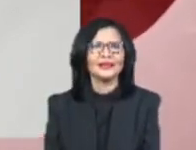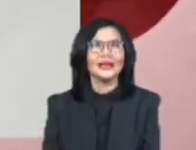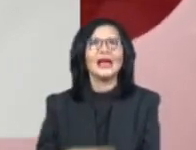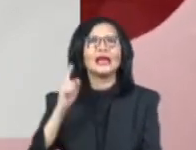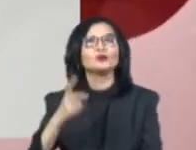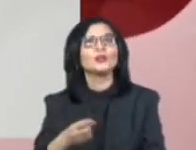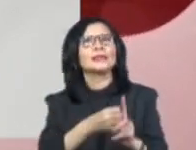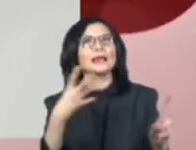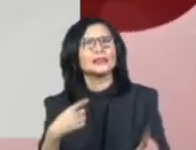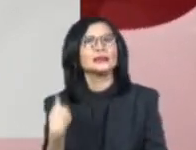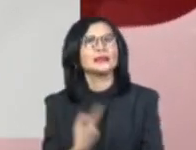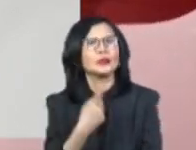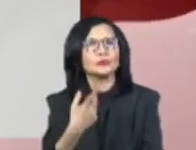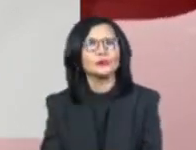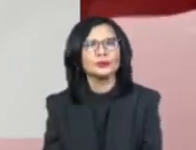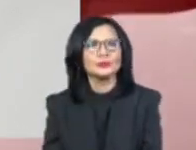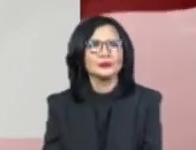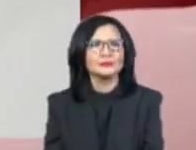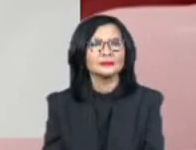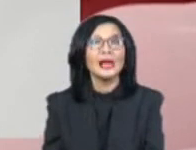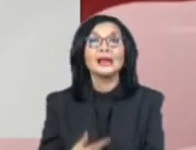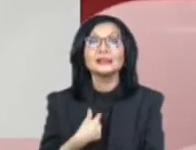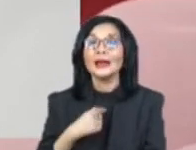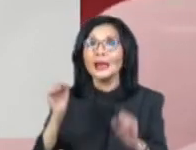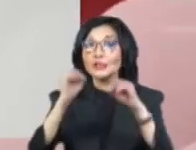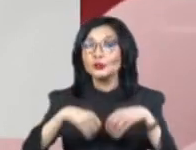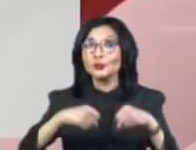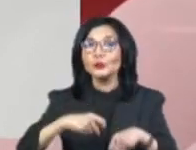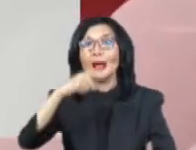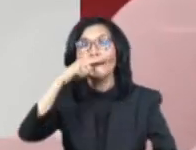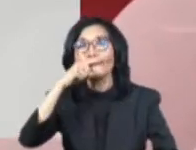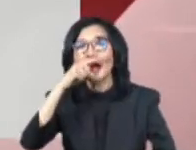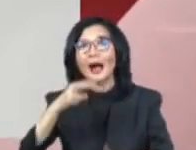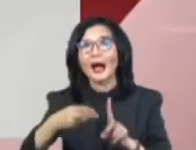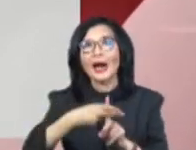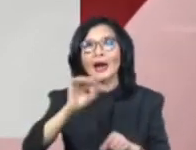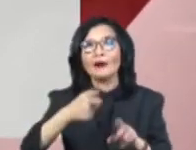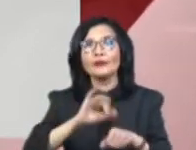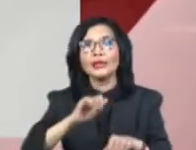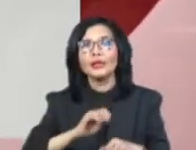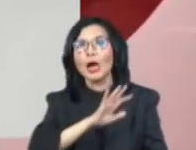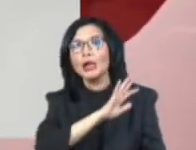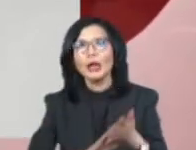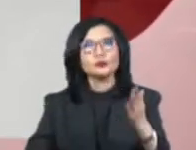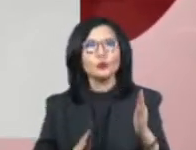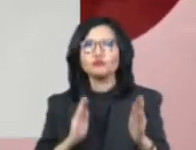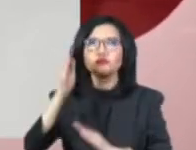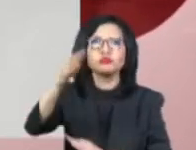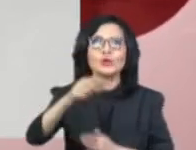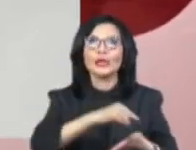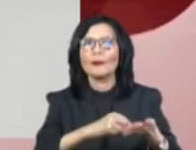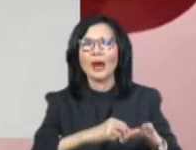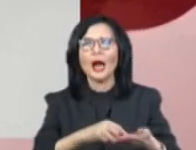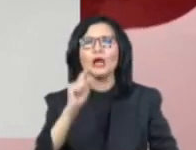kita targetin juga gitu. Jadi saya mungkin setuju dengan Pak Vicky bilang tadi bahwa kalau misalnya langsung loncat ke brand itu pasti mahal gitu.